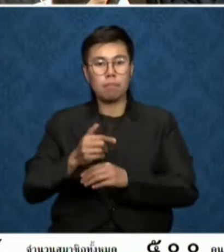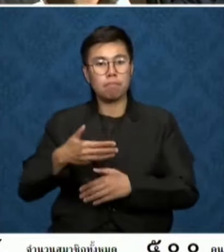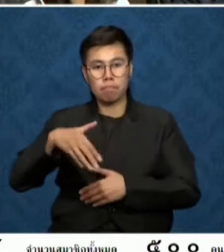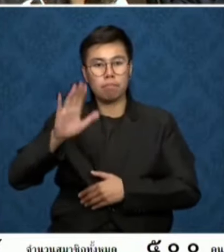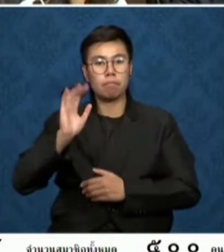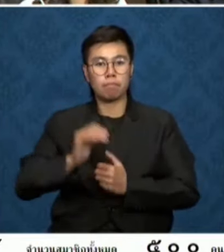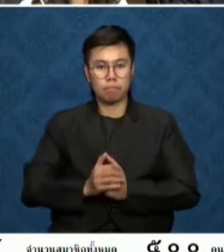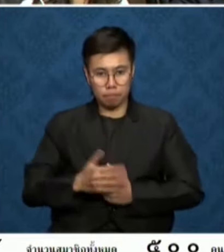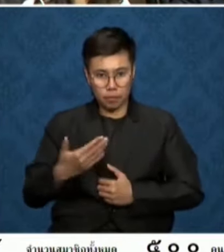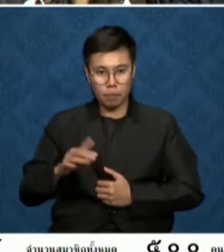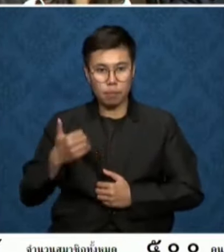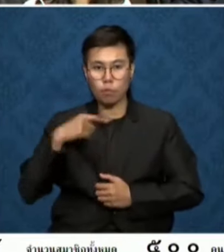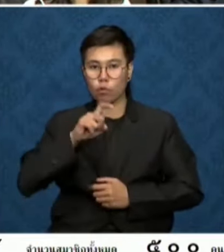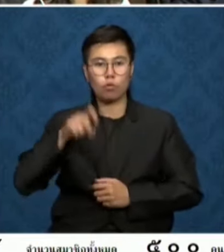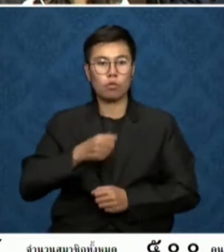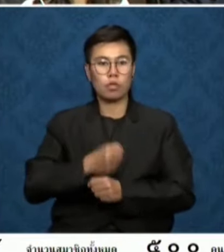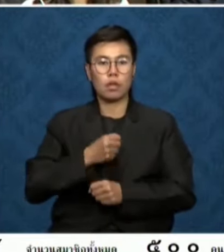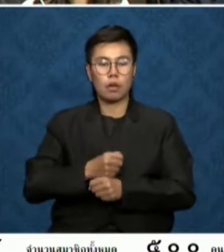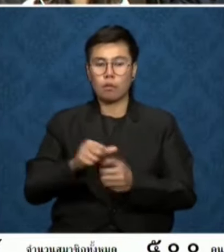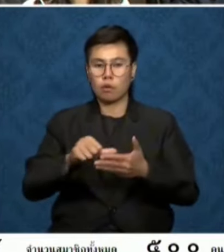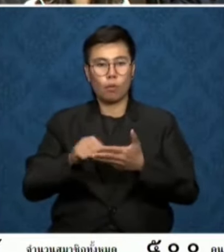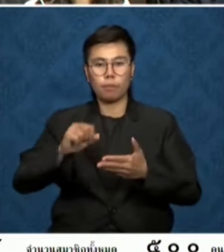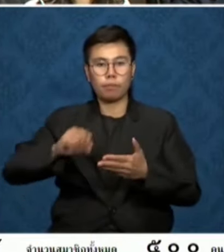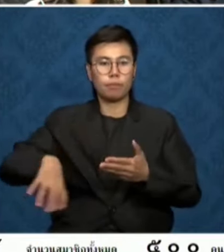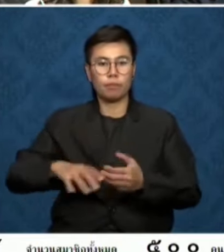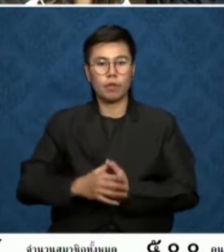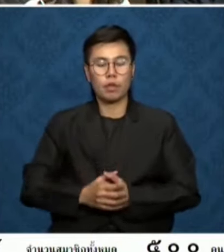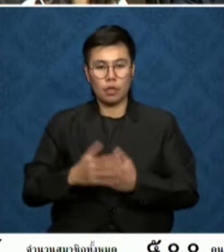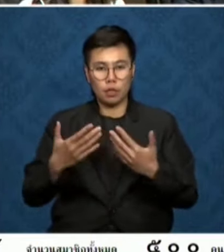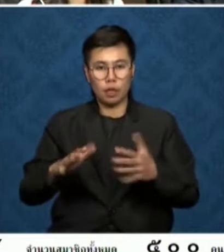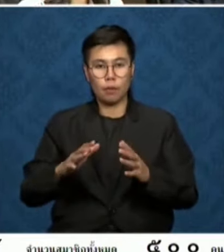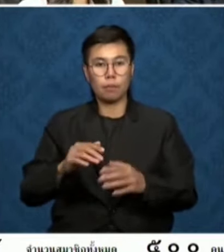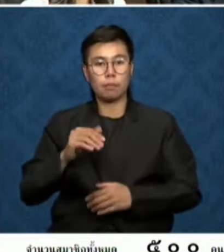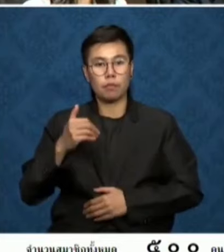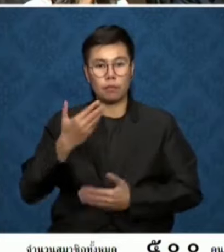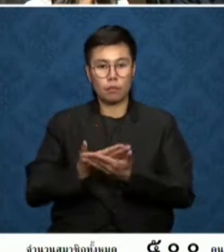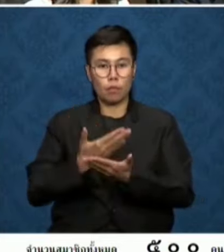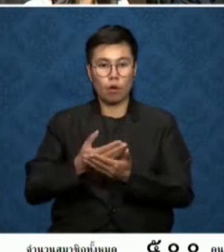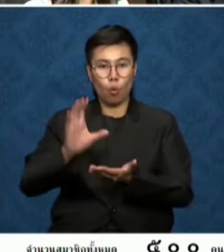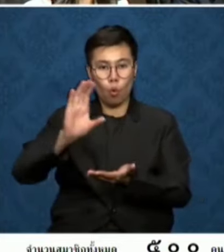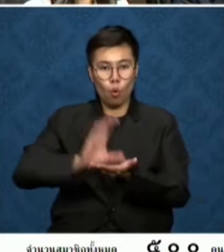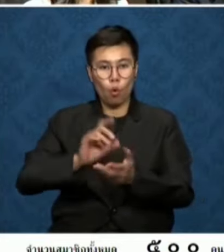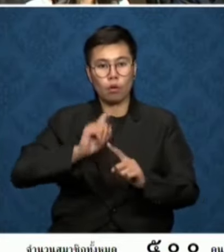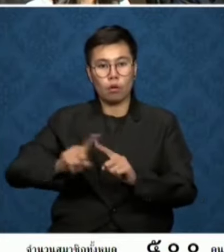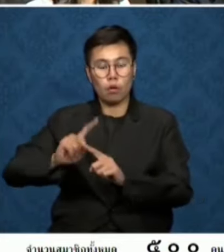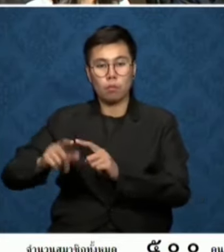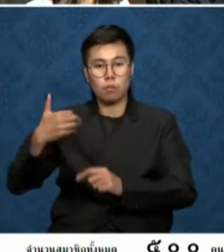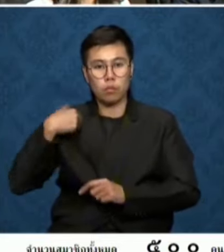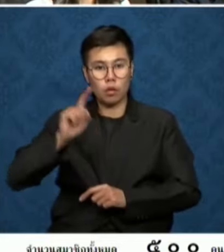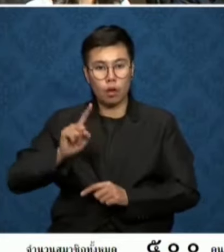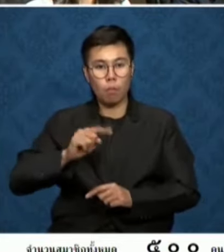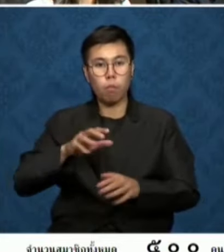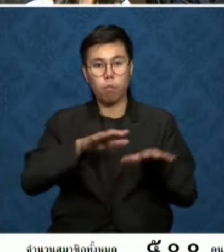หมคะแล้วก็ไม่ต้องทำแล้วนะคะแผนพลังงานชาตินะคะรวมไปถึงงบประมาณต่างๆที่จะต้องมีการเต